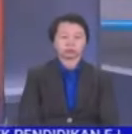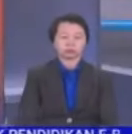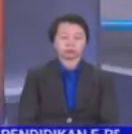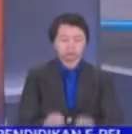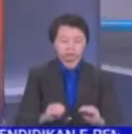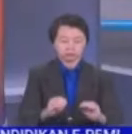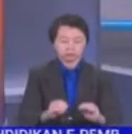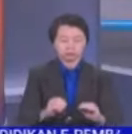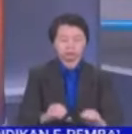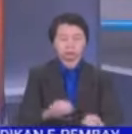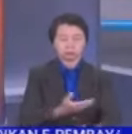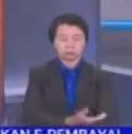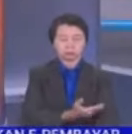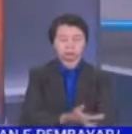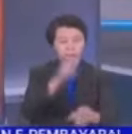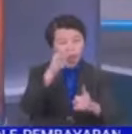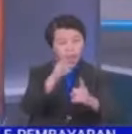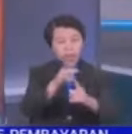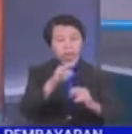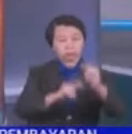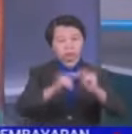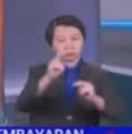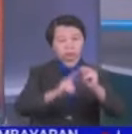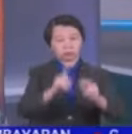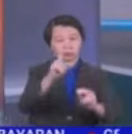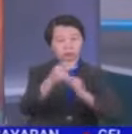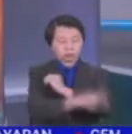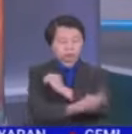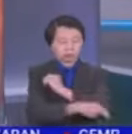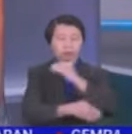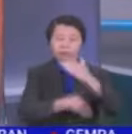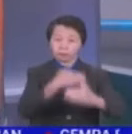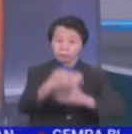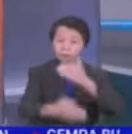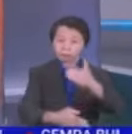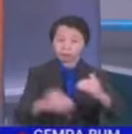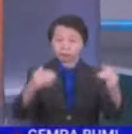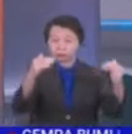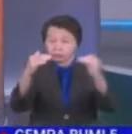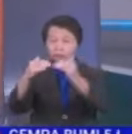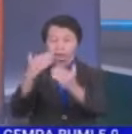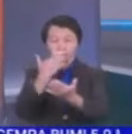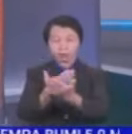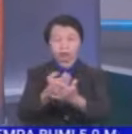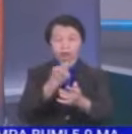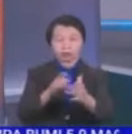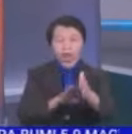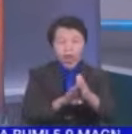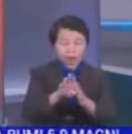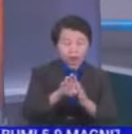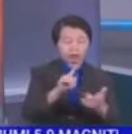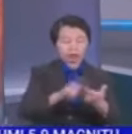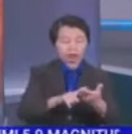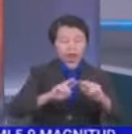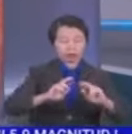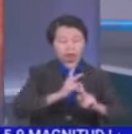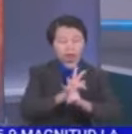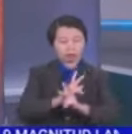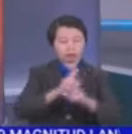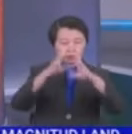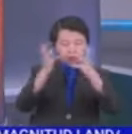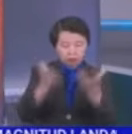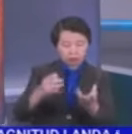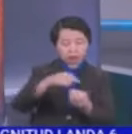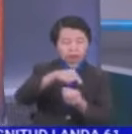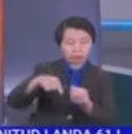Memupuk generasi berwawasan ke arah membina sebuah negara maju dan seimbang baik dari segi pembangunan serta pemuliharaan